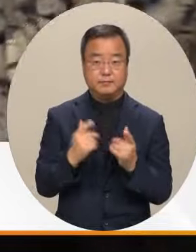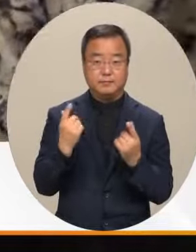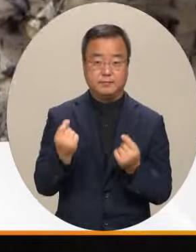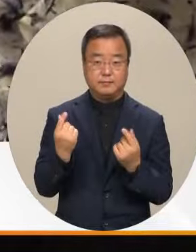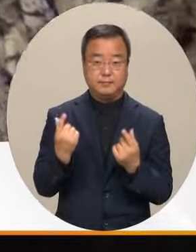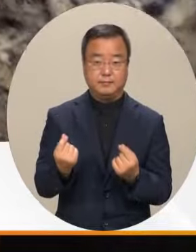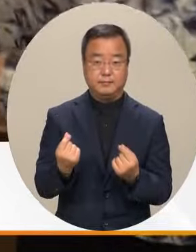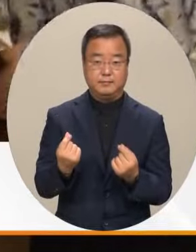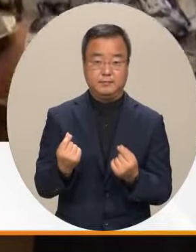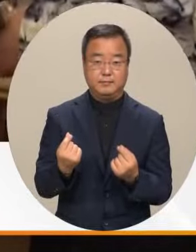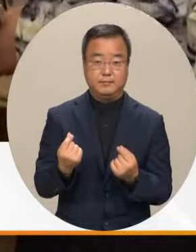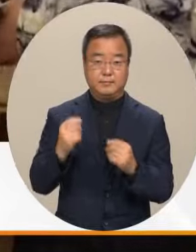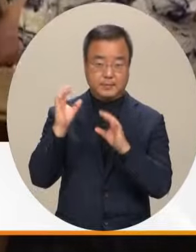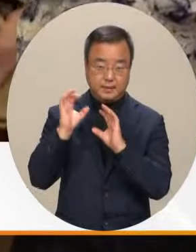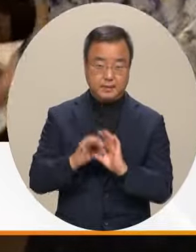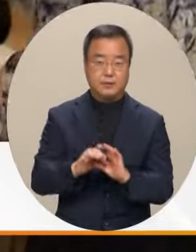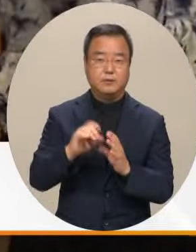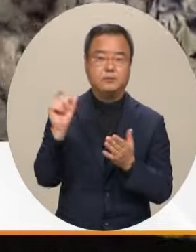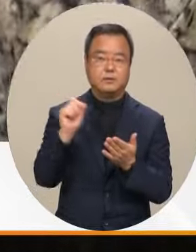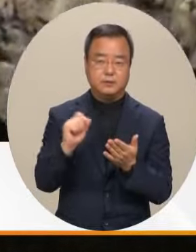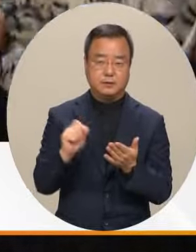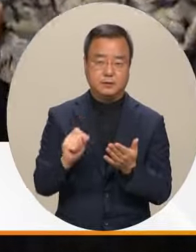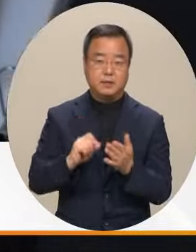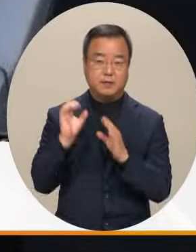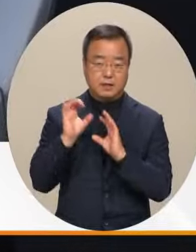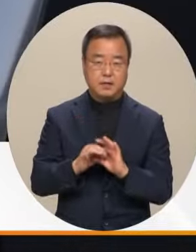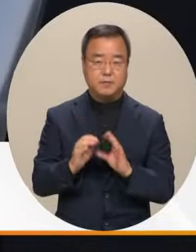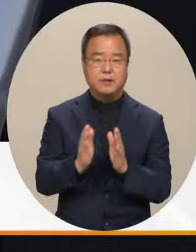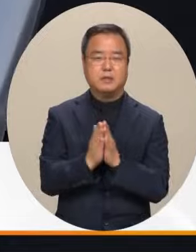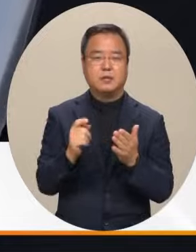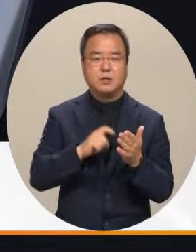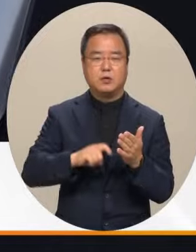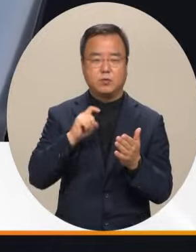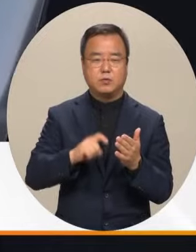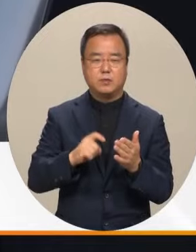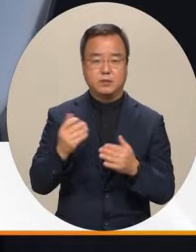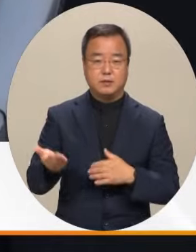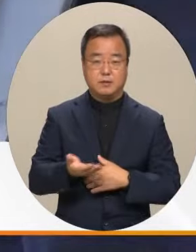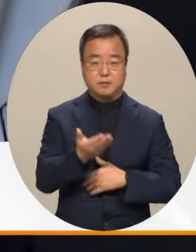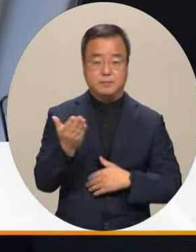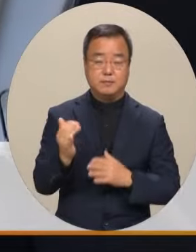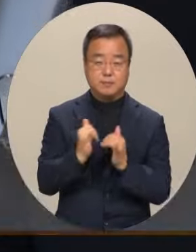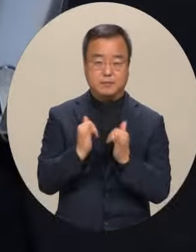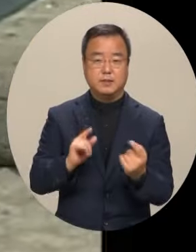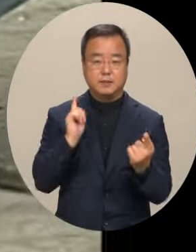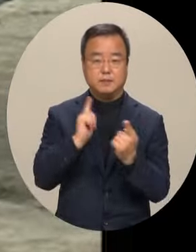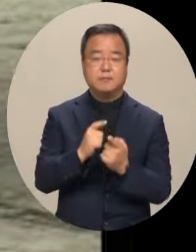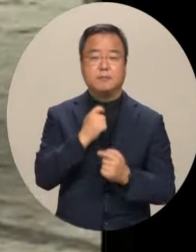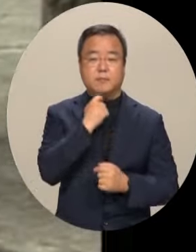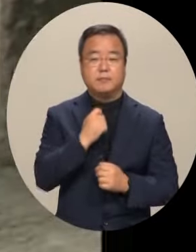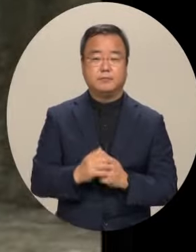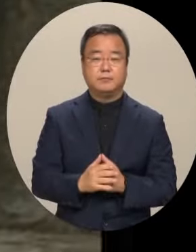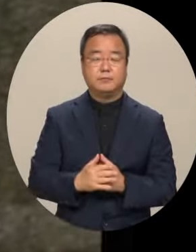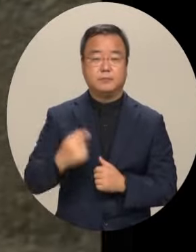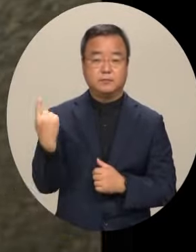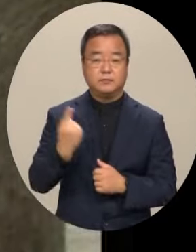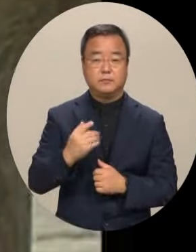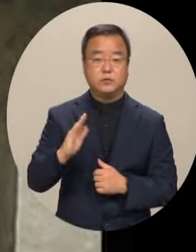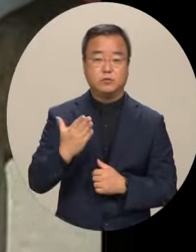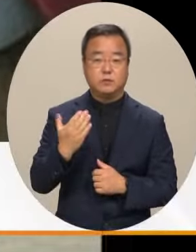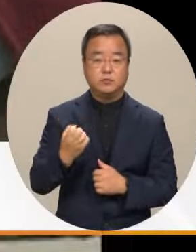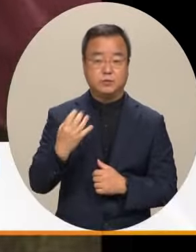것처럼 계속 써가면서 책속에서 독자들을 만나고 싶습니다 1994년